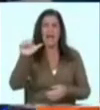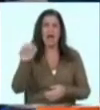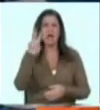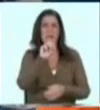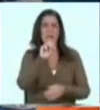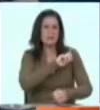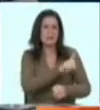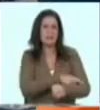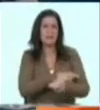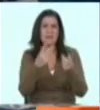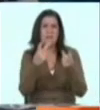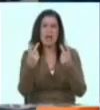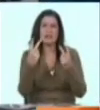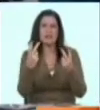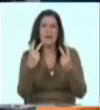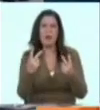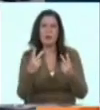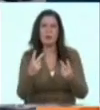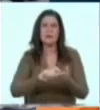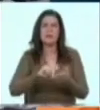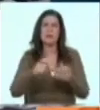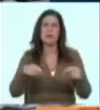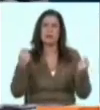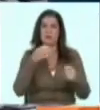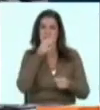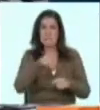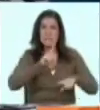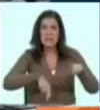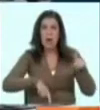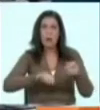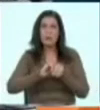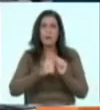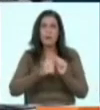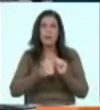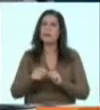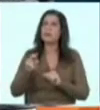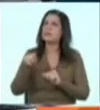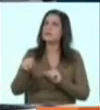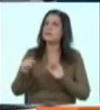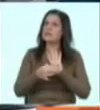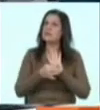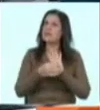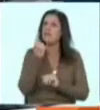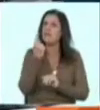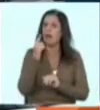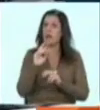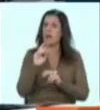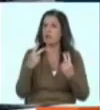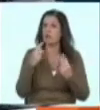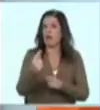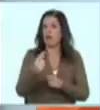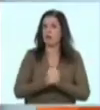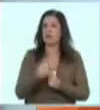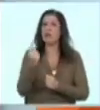ממשרד החינוך ונותן לו אותה? עם סעיף קטן שולי. זה טעות? עם סעיף קטן שולי, שבטח לא הספקתם לקרוא. שמה? שכל דבר שירצה אבי